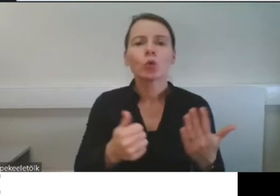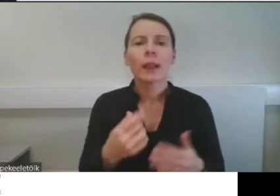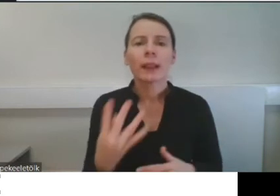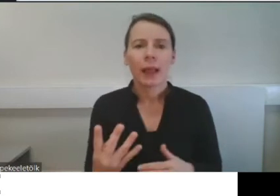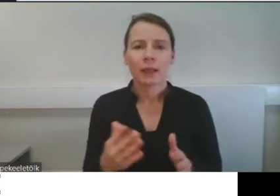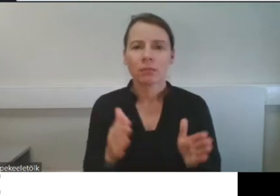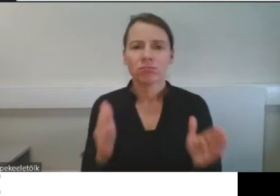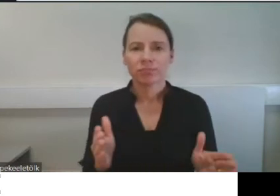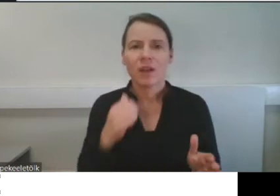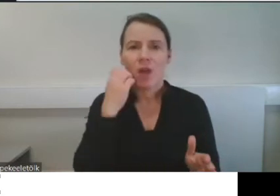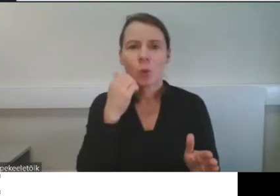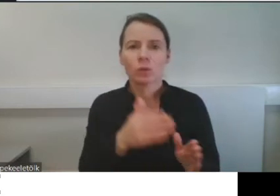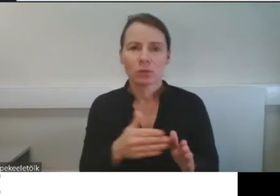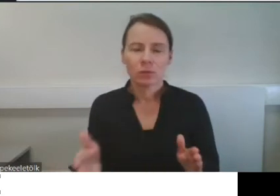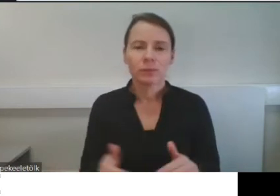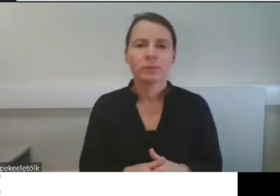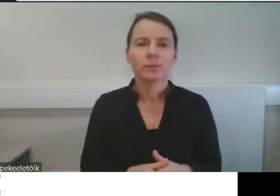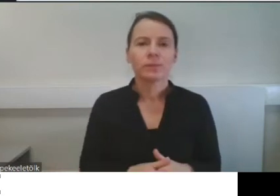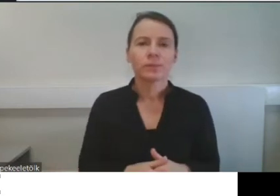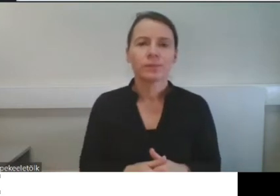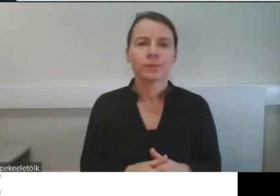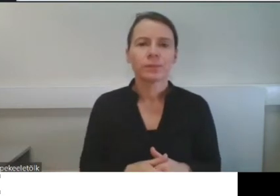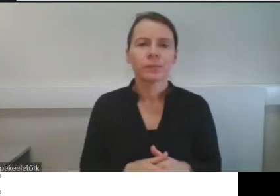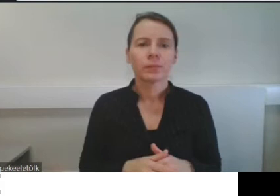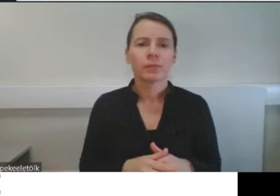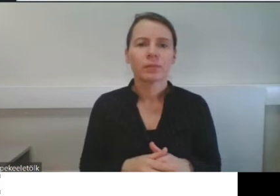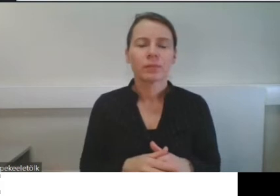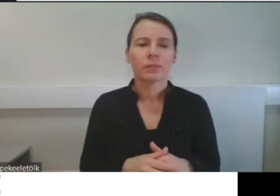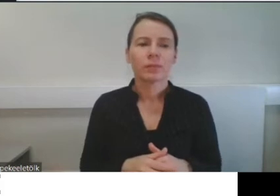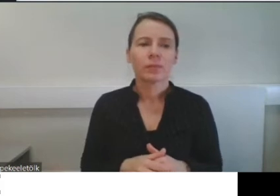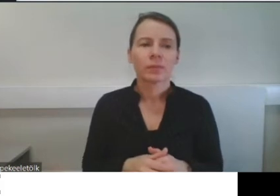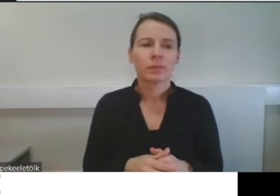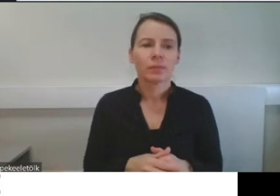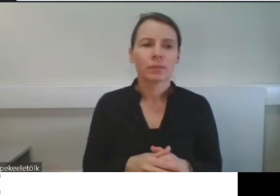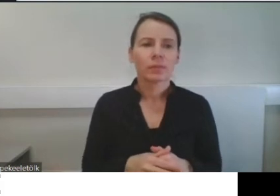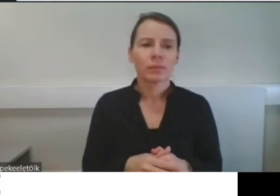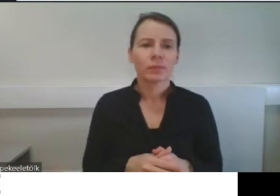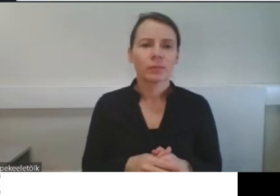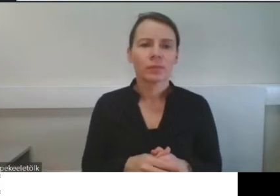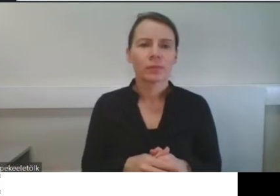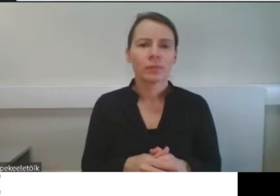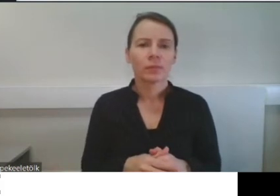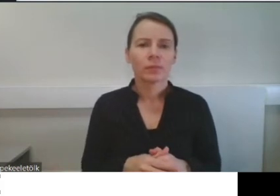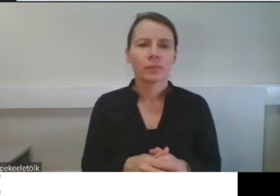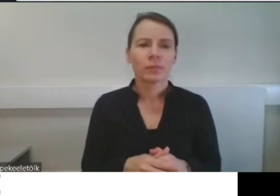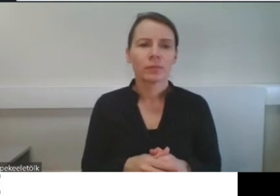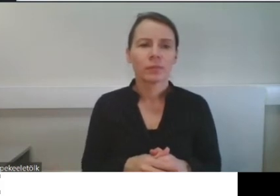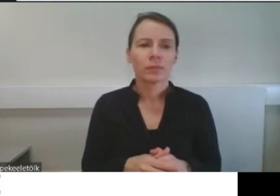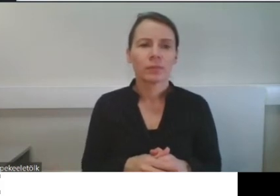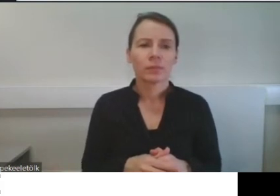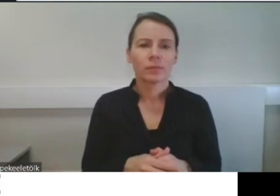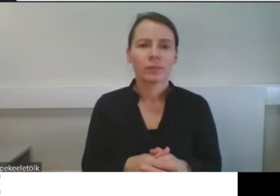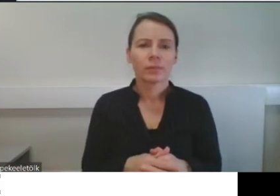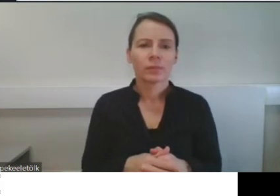vastav metoodika, ehk inimese enese hinnang tervisest tuleneva tegevuspiirangu esinemise kohta